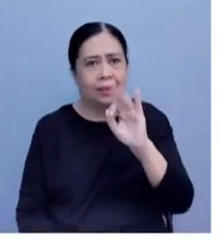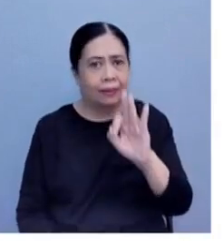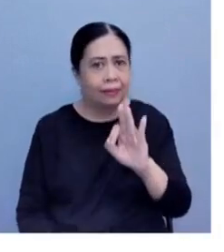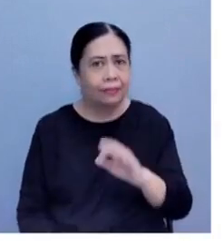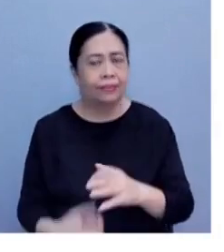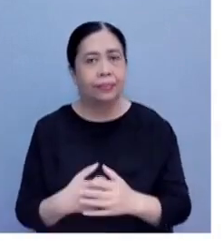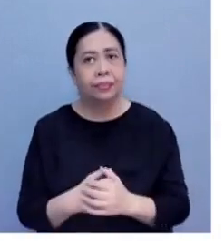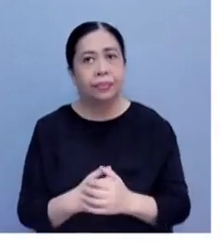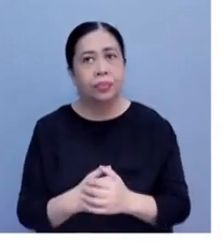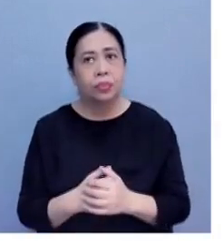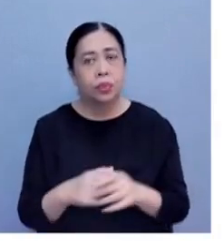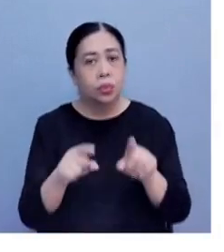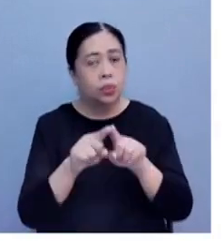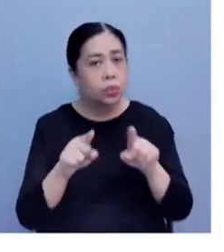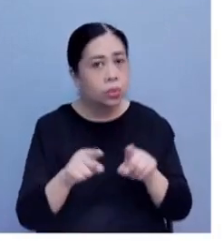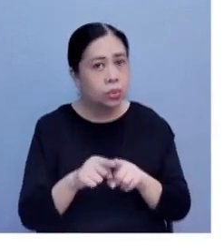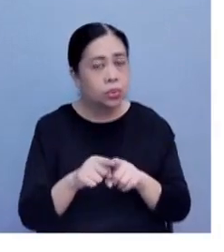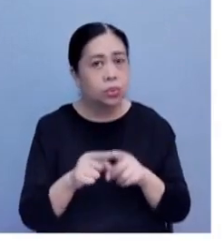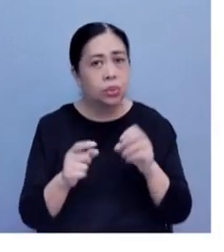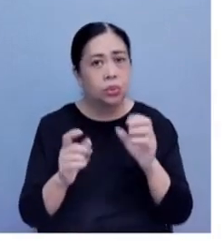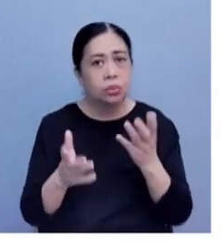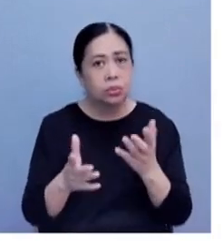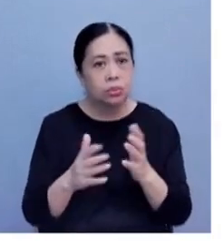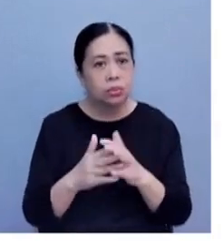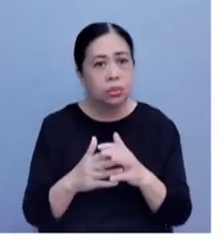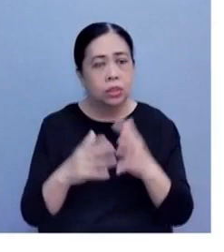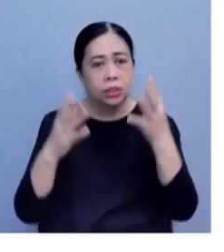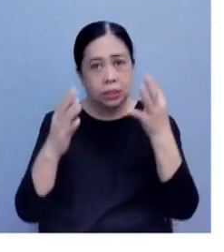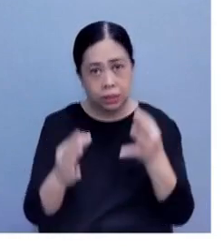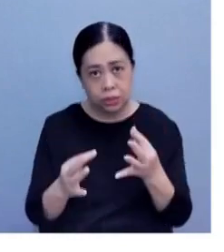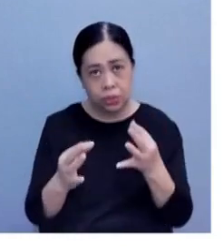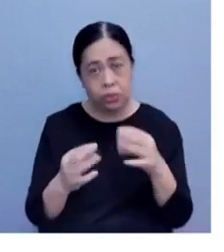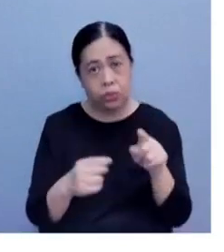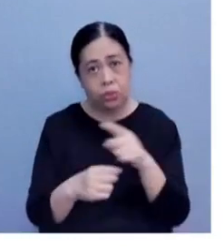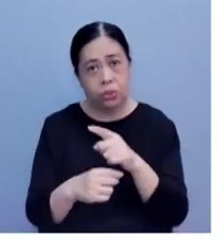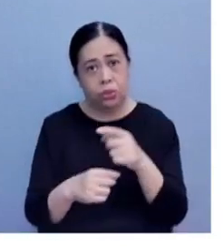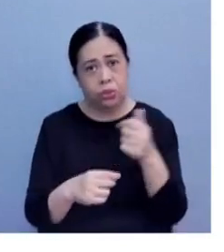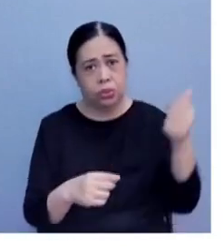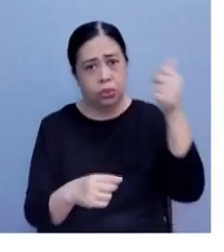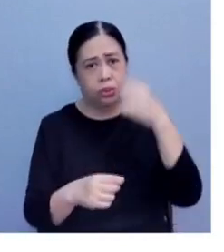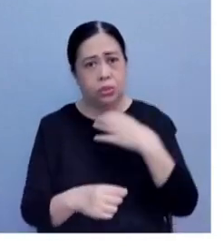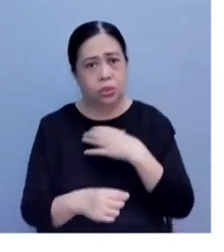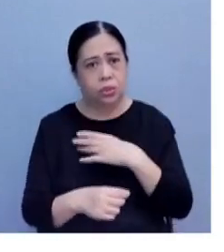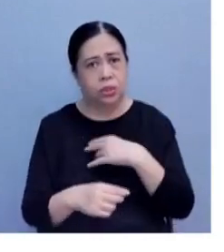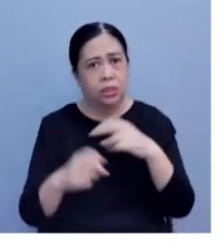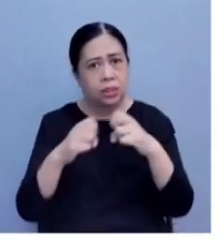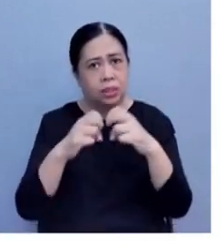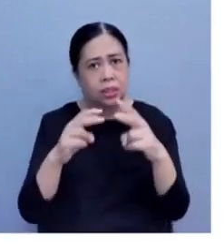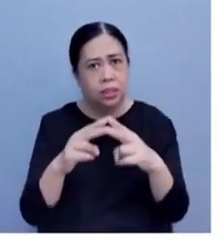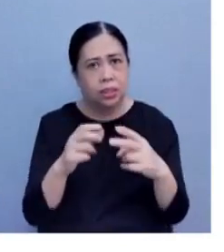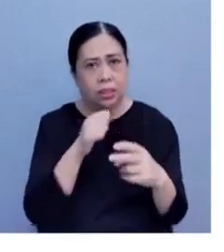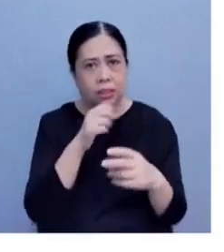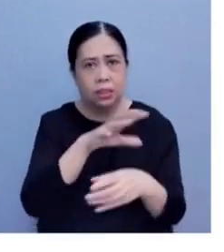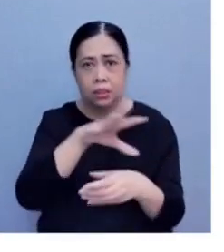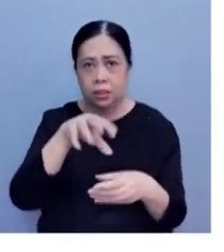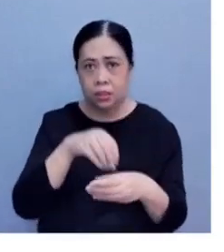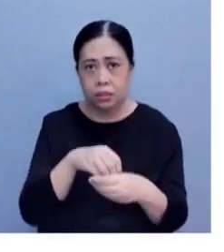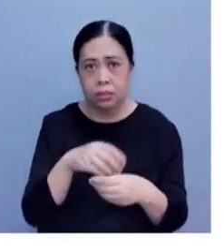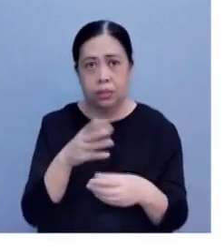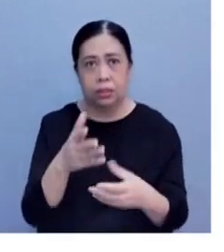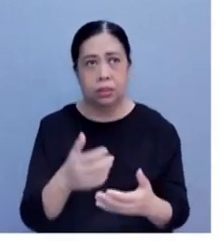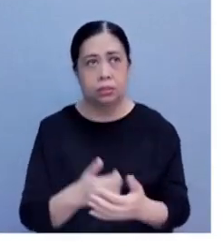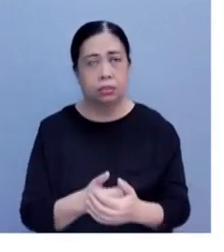fund. Also, ang desisyon ng house leaders, kahit na hindi pa ito incorporated sa